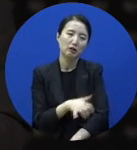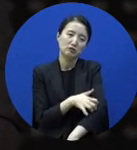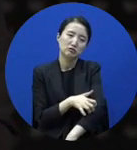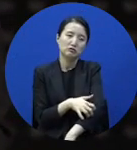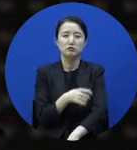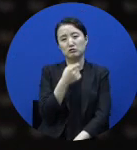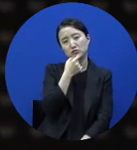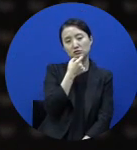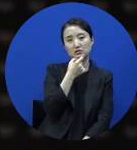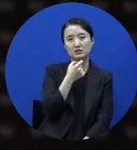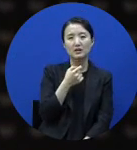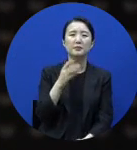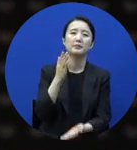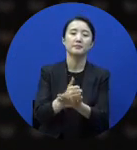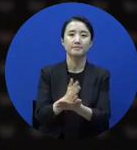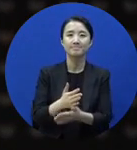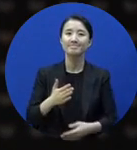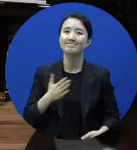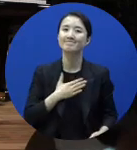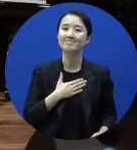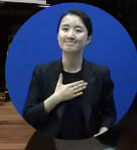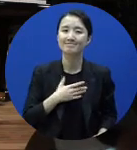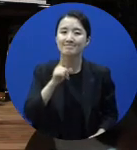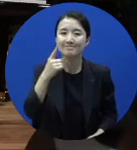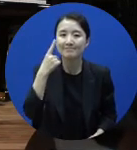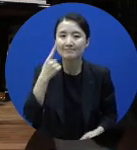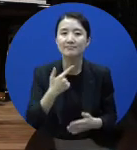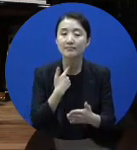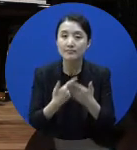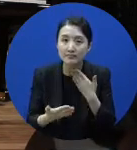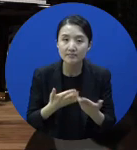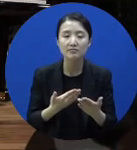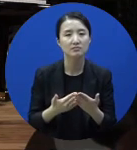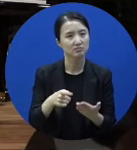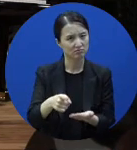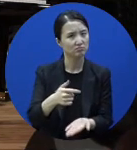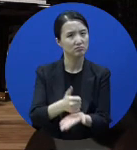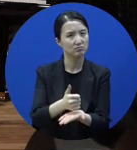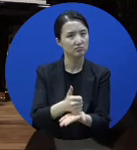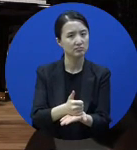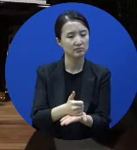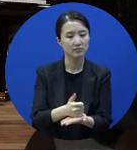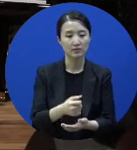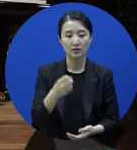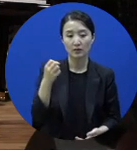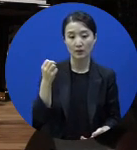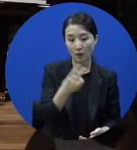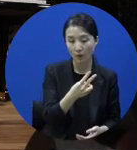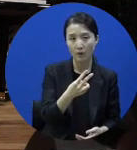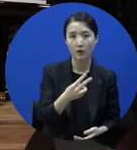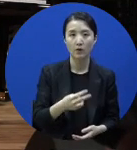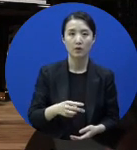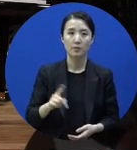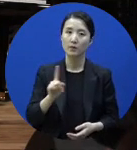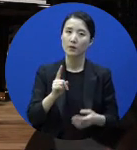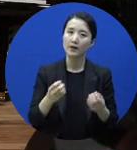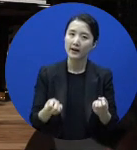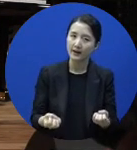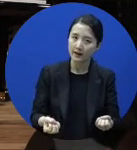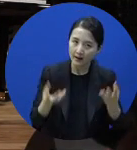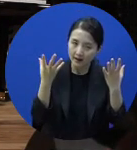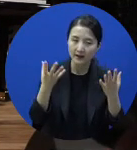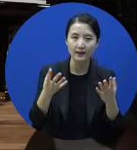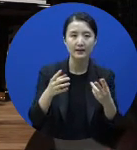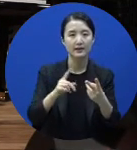이렇게 도전해보면 좋을 것 같아요. 여기에도 이제 뒤에 언급한 어떤 A라는 부분은 저런 어떤 발표라든가 행사라는 것들을 꾸준히 본인이